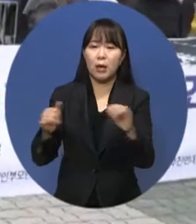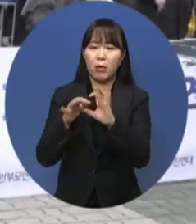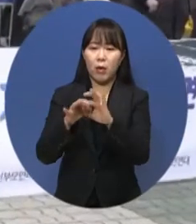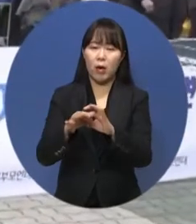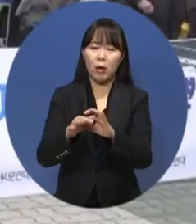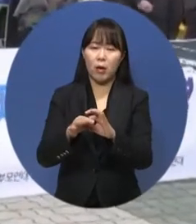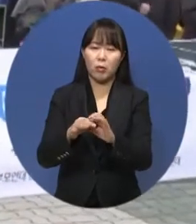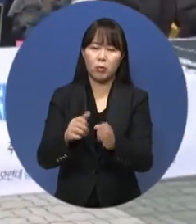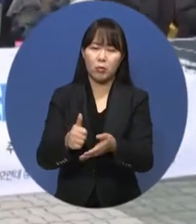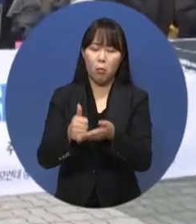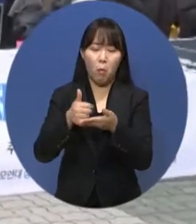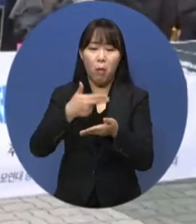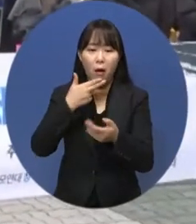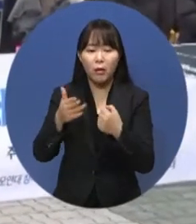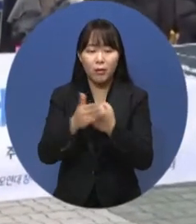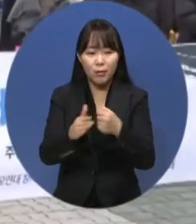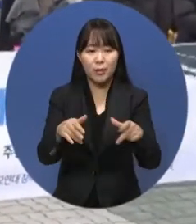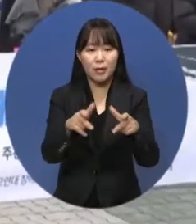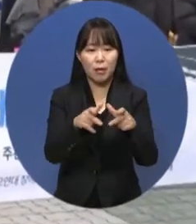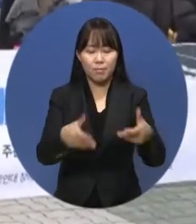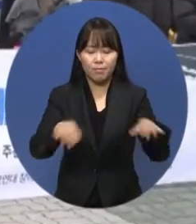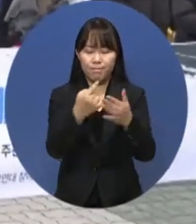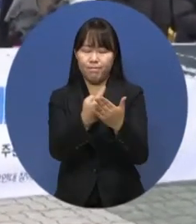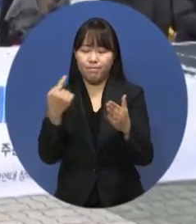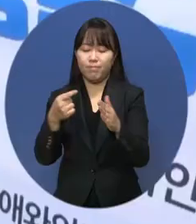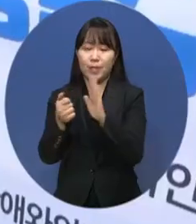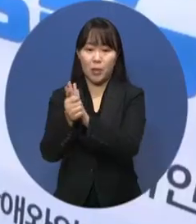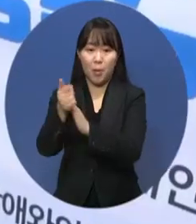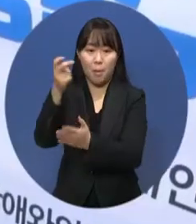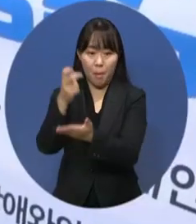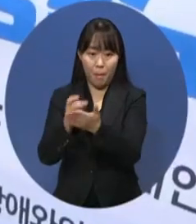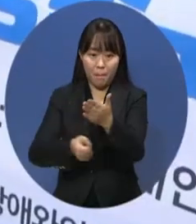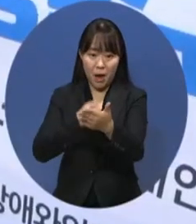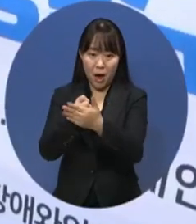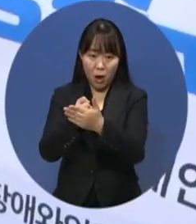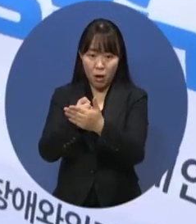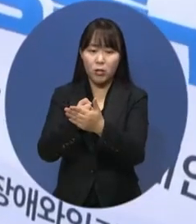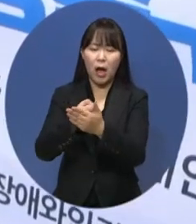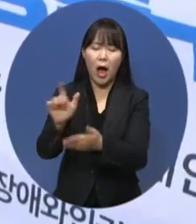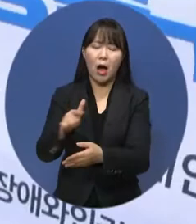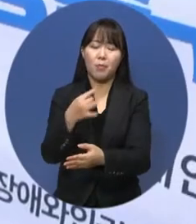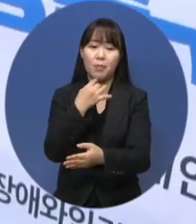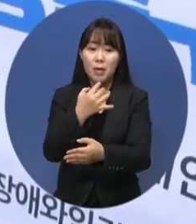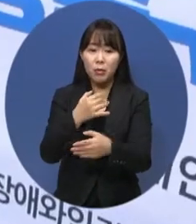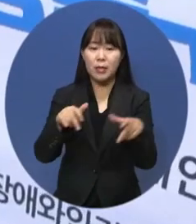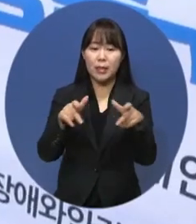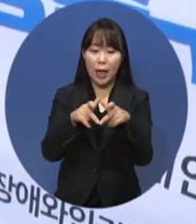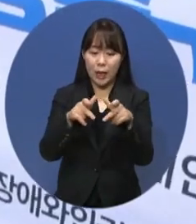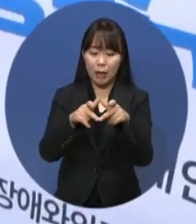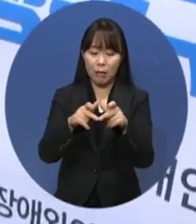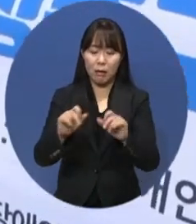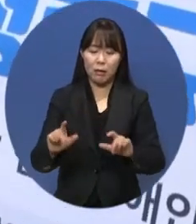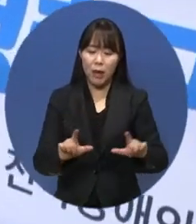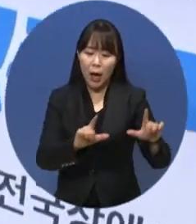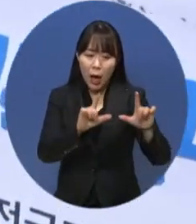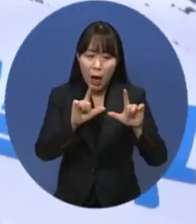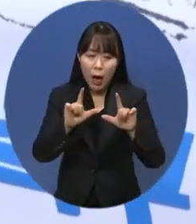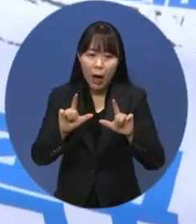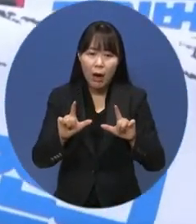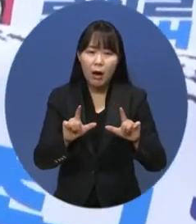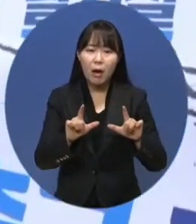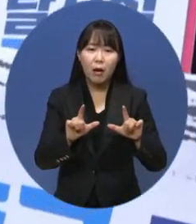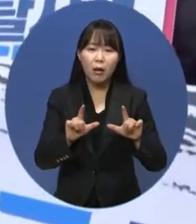전원이 존재하지 않아 장애인 탈 시설 지원 법이 제정되어 단 하루라도 장애인이 살지 않는 세상이